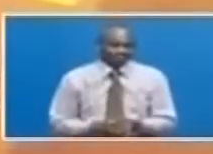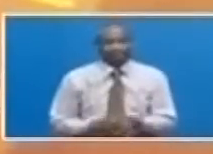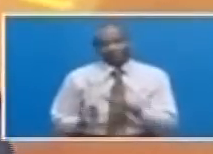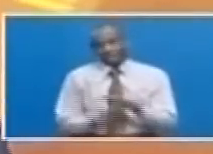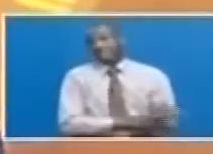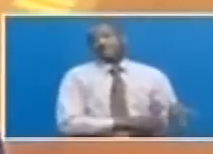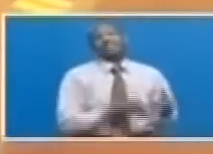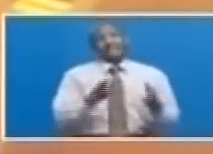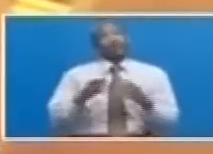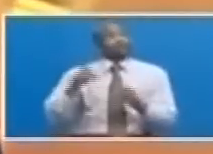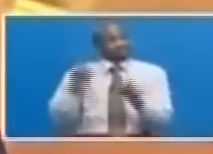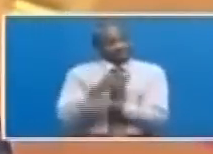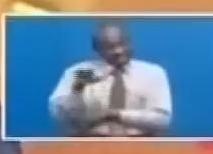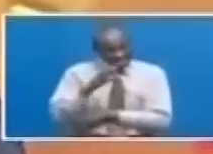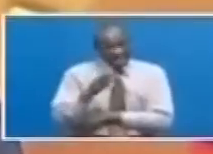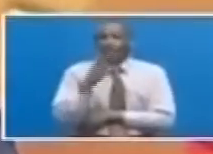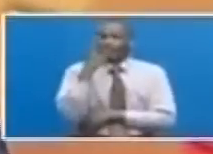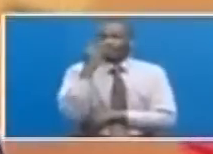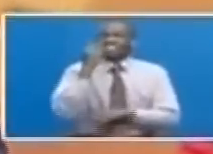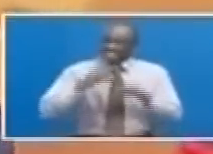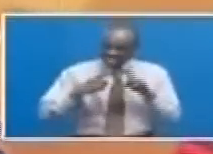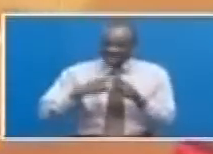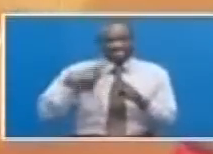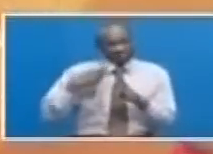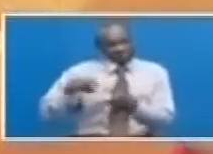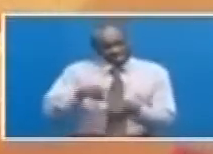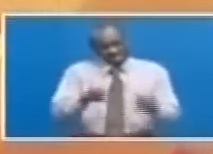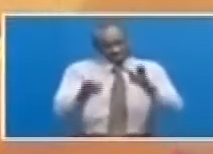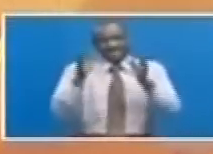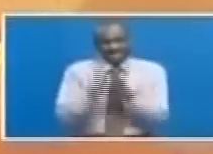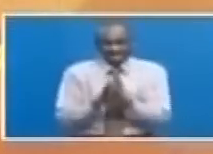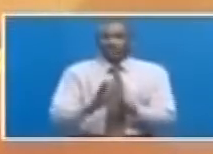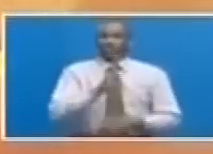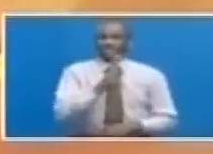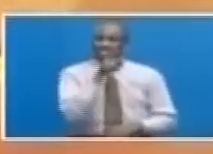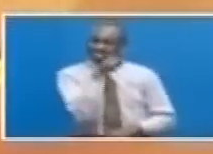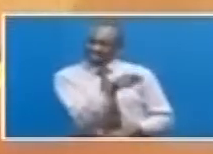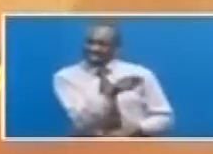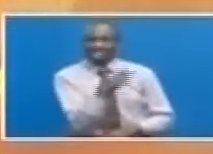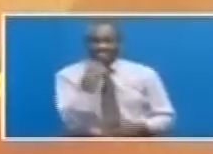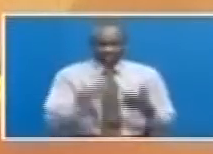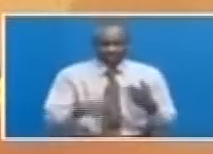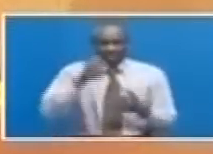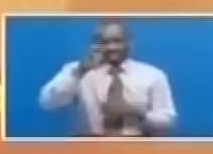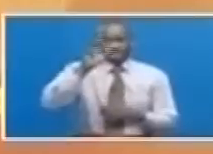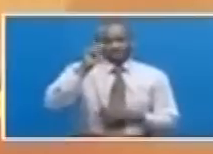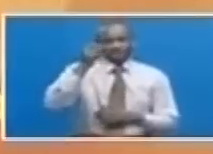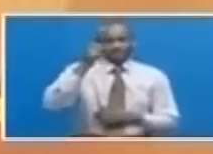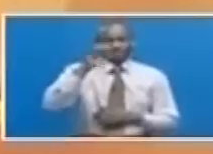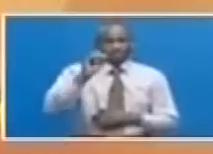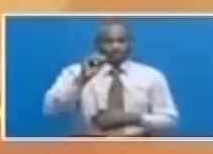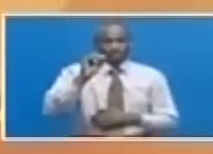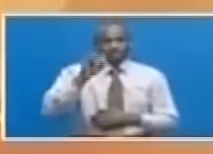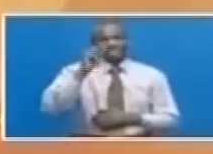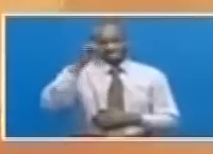Na mkongineko ni kwamba kwa zaidi ya miaka 40, mto wa kipekee katika eneo la Wajia unajulikana kama Ewaso Nyiro